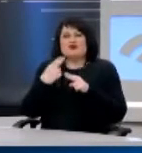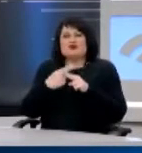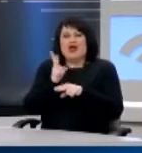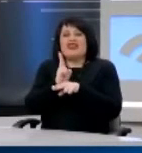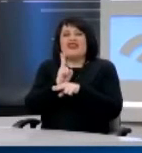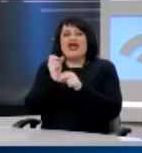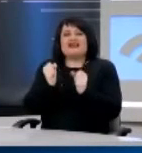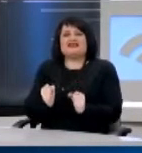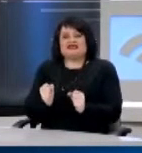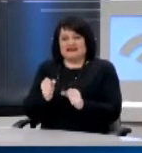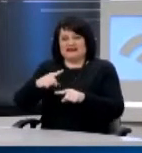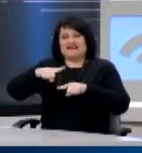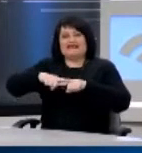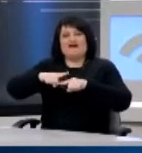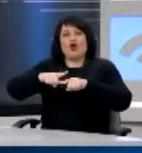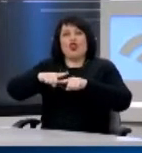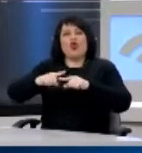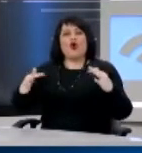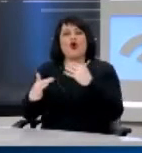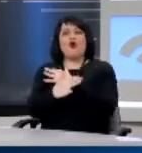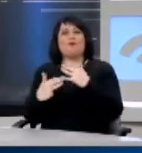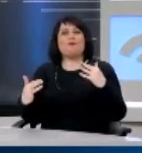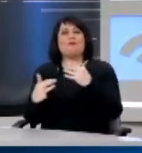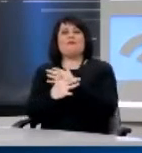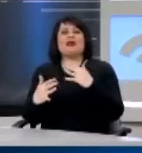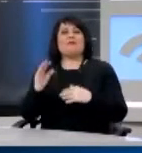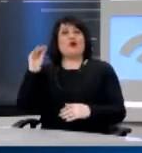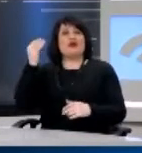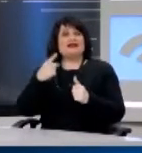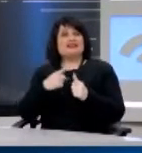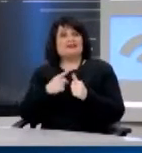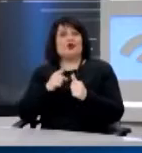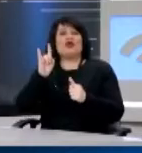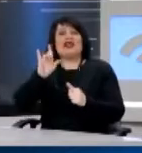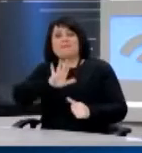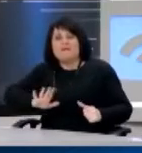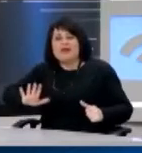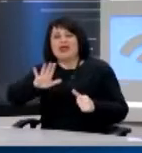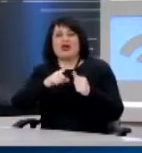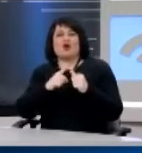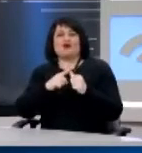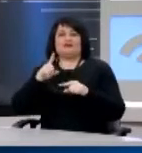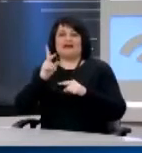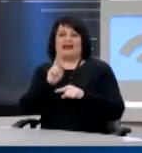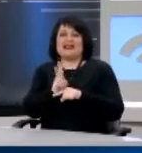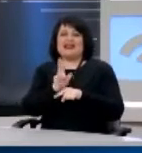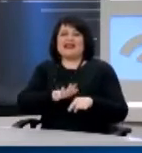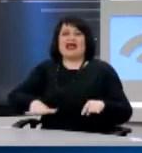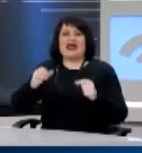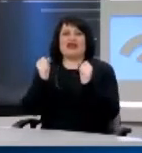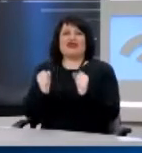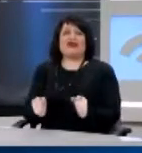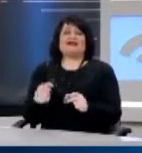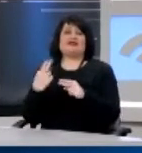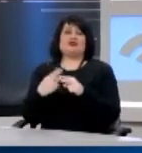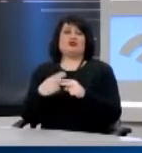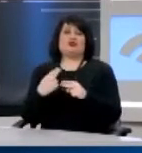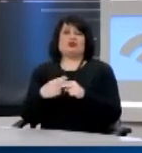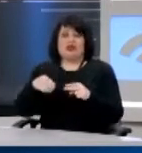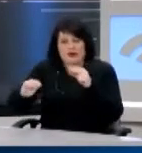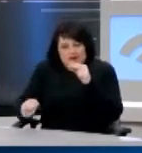σταυροδρόμι πολιτισμών. Από αυτό το σταυροδρόμι γεννήθηκε και μεγάλωσε ο παγκόσμιος, ο